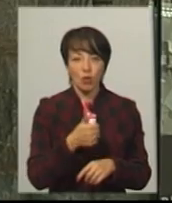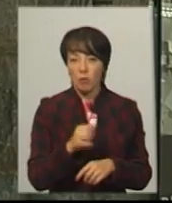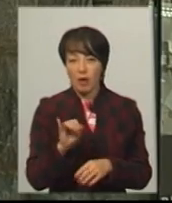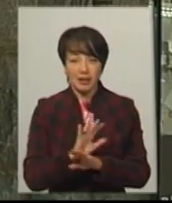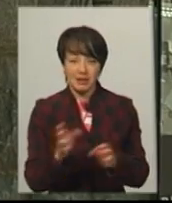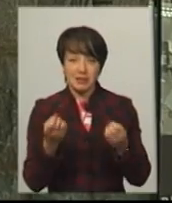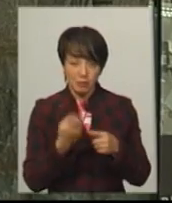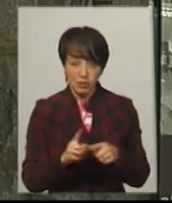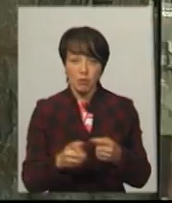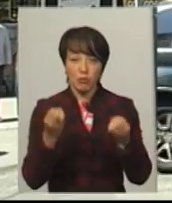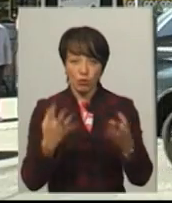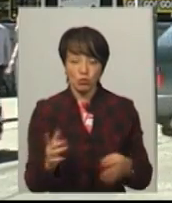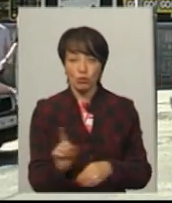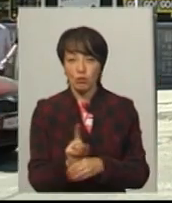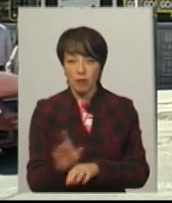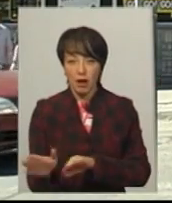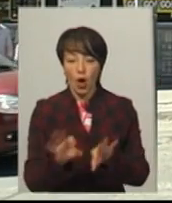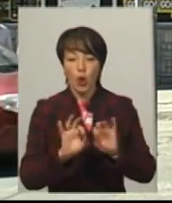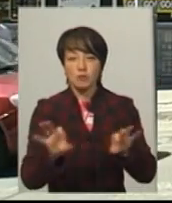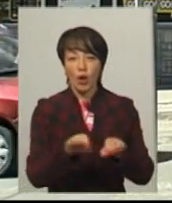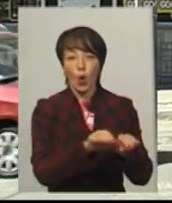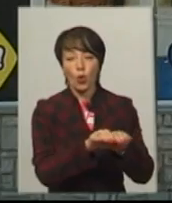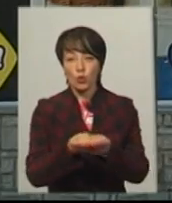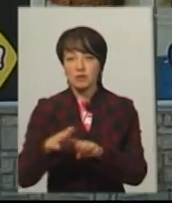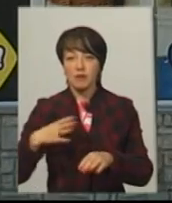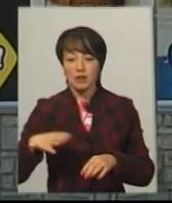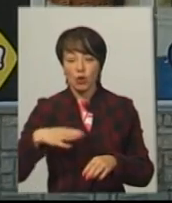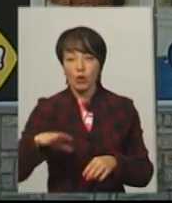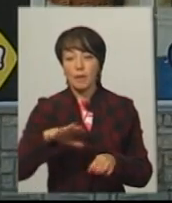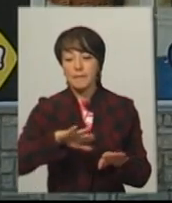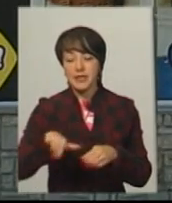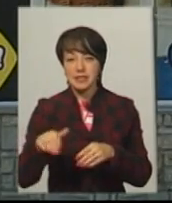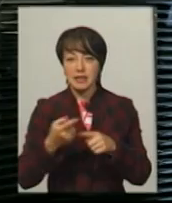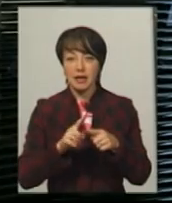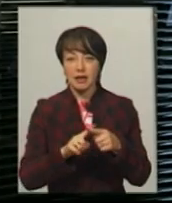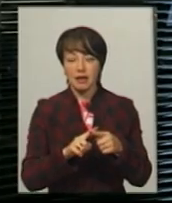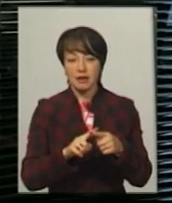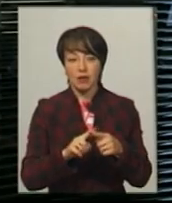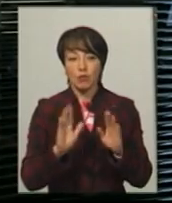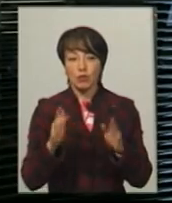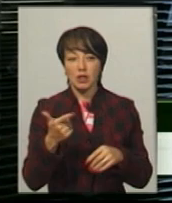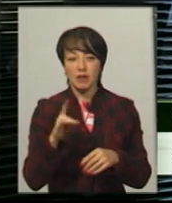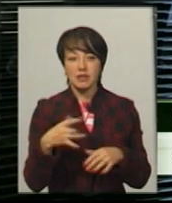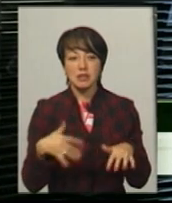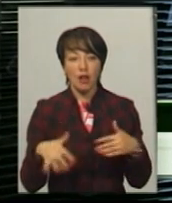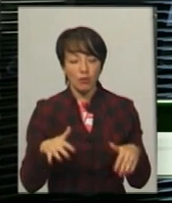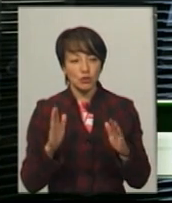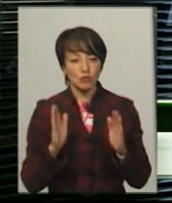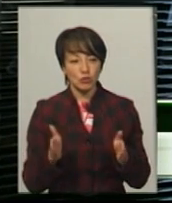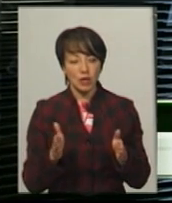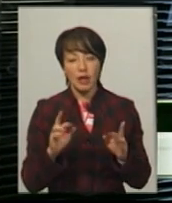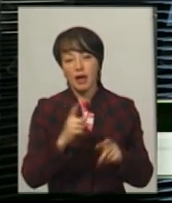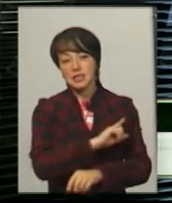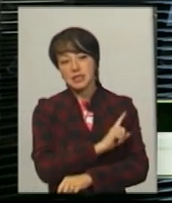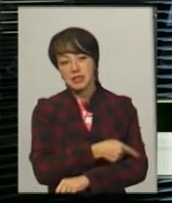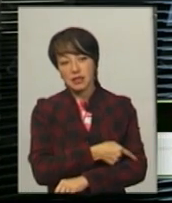нормально. Розповідає Сергій Фурса і про курс, на який варто очікувати після сезонного падіння гривні. Гривня буде слабшати. Як сильно вона